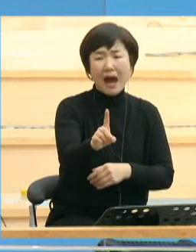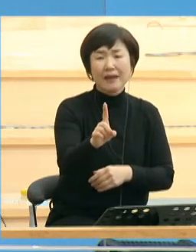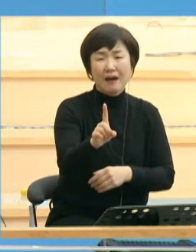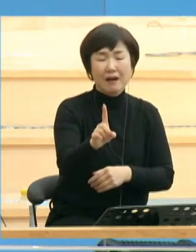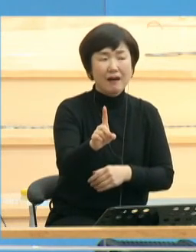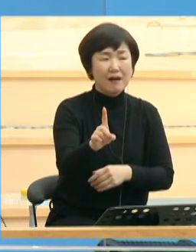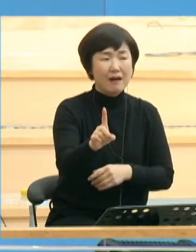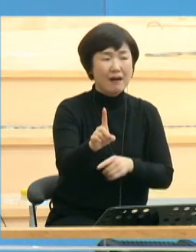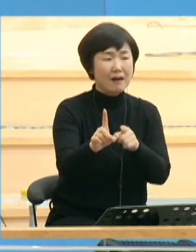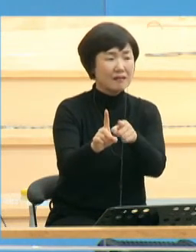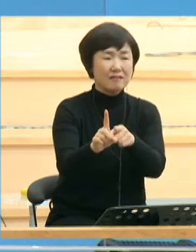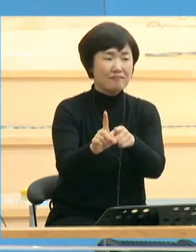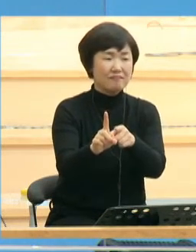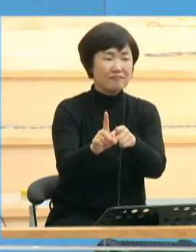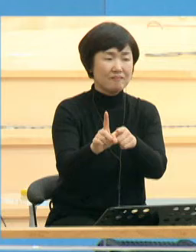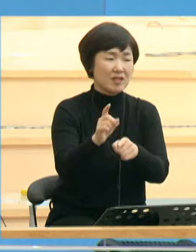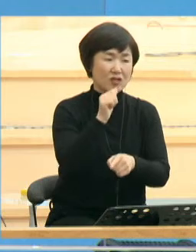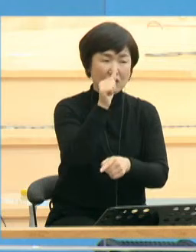뭐죠